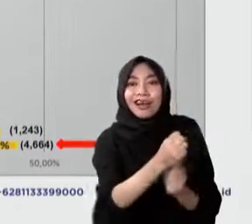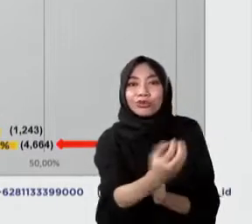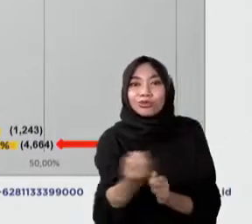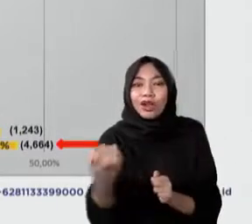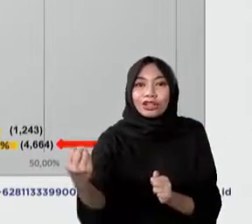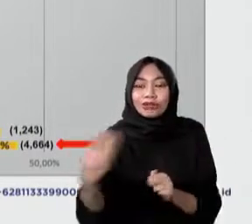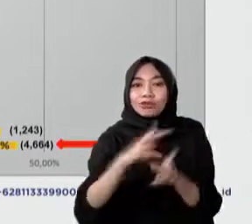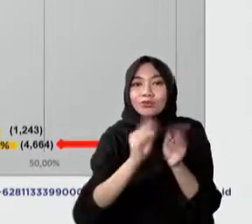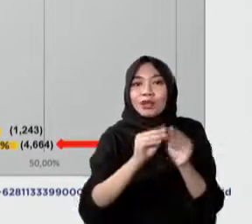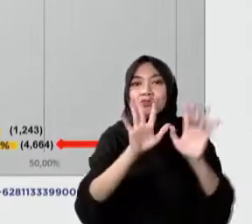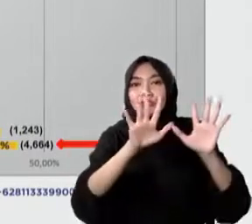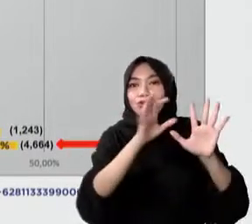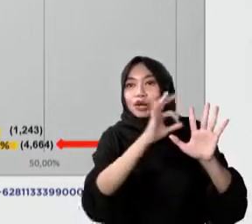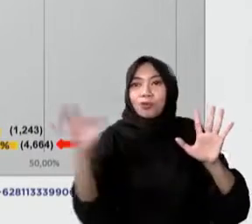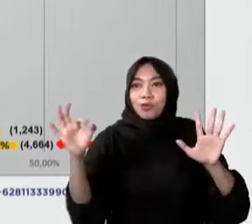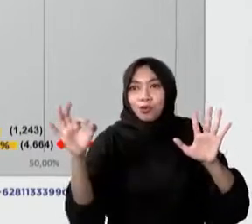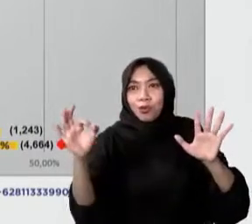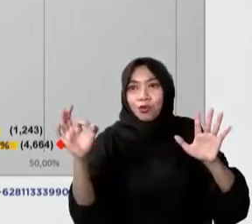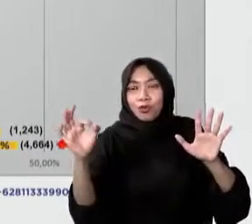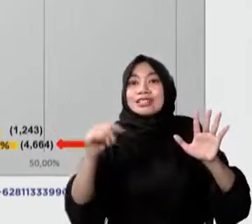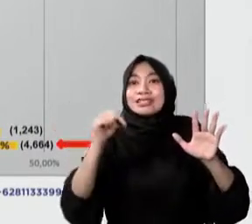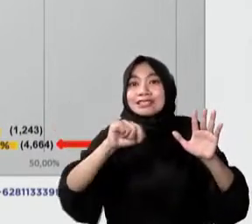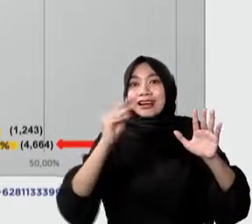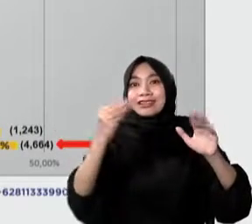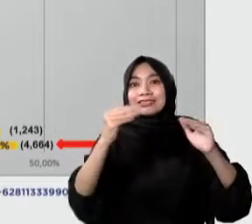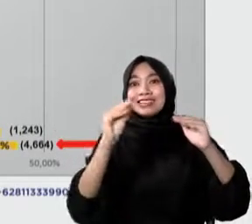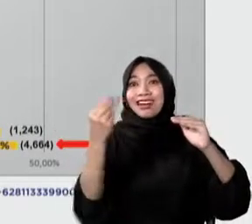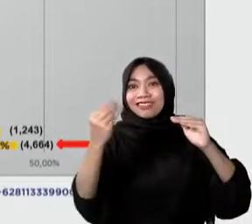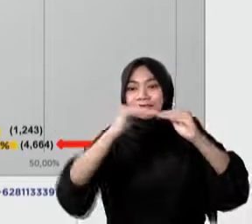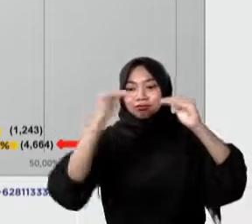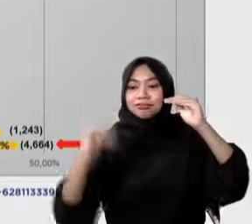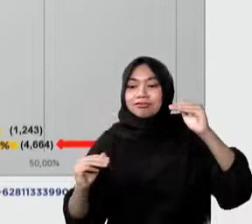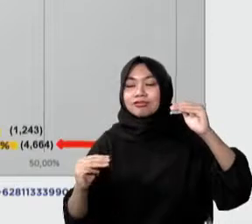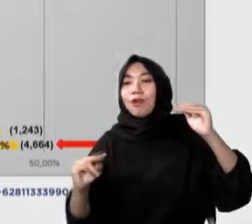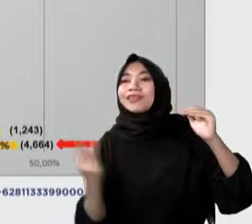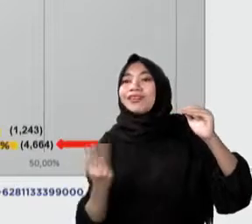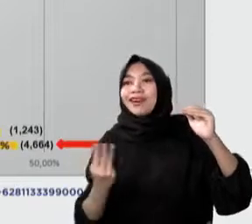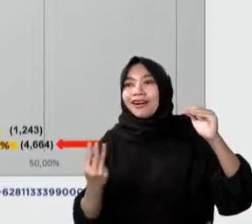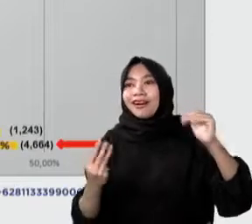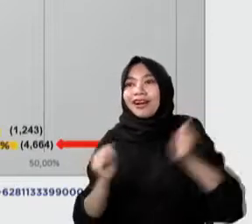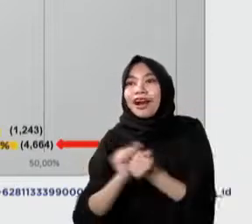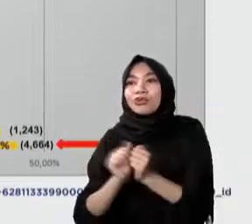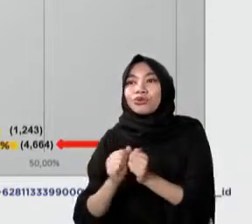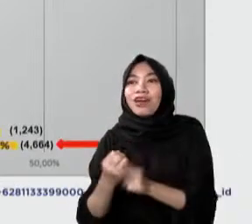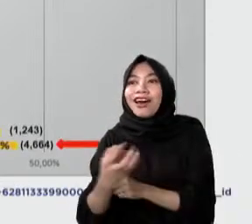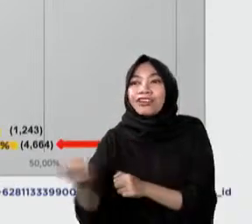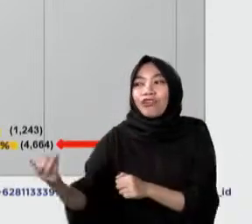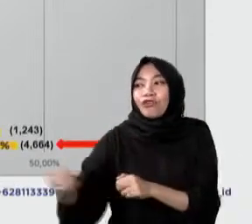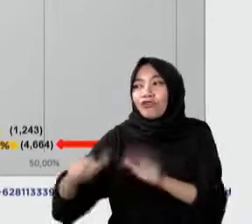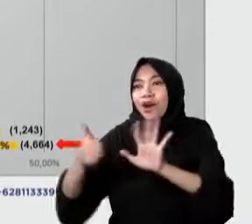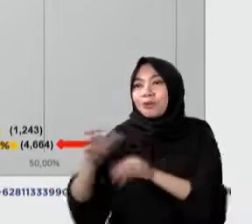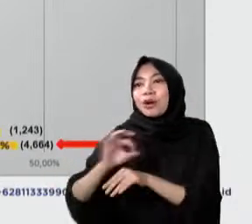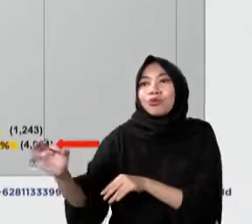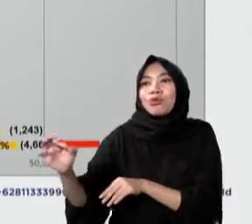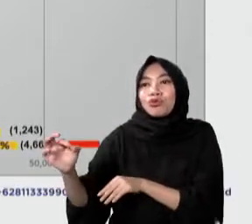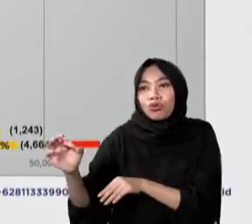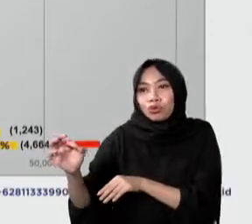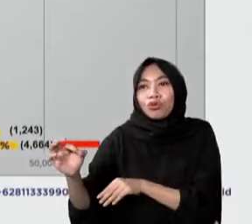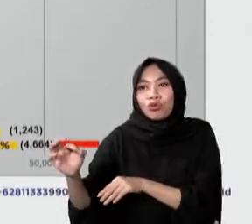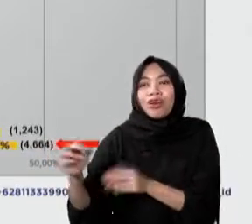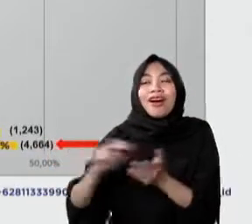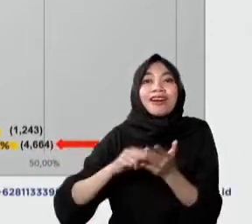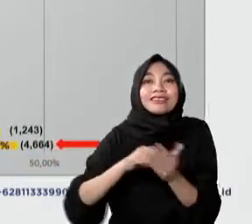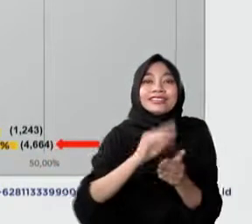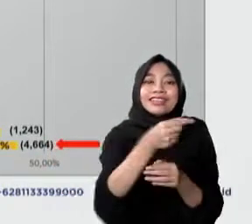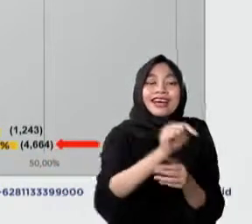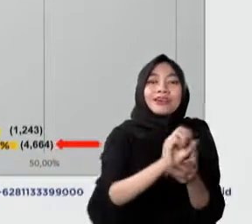10.000. Sekarang mereka menduduki peringkat ketiga dengan jumlah kasus aktif 6.300. Ini adalah progres yang